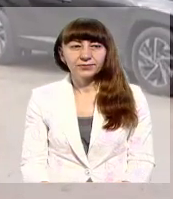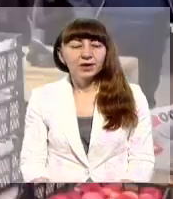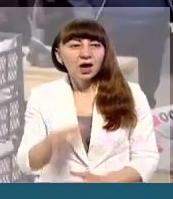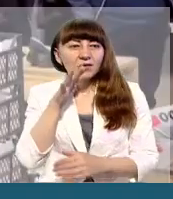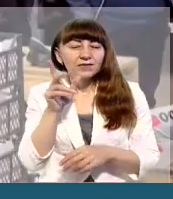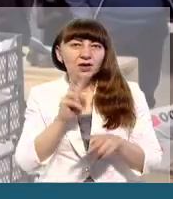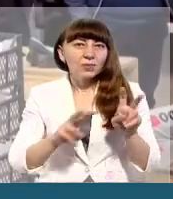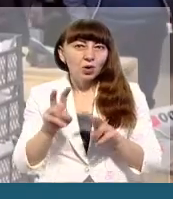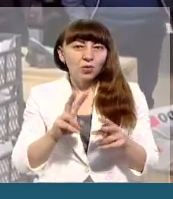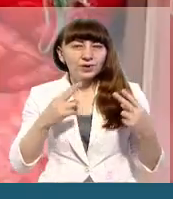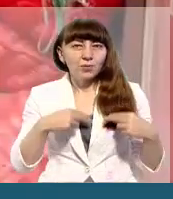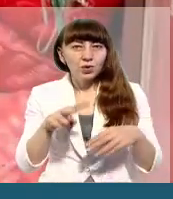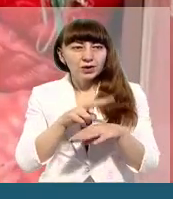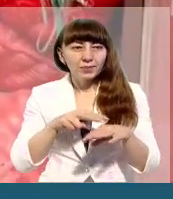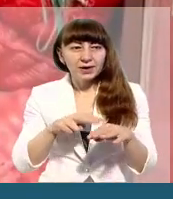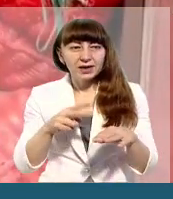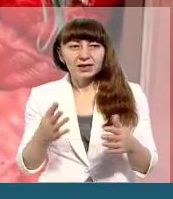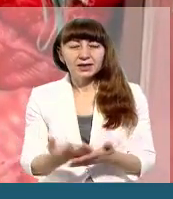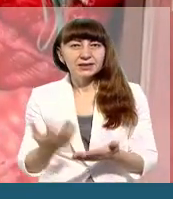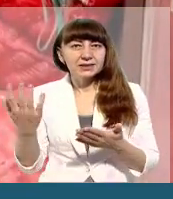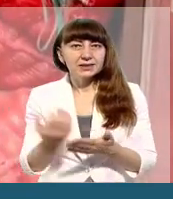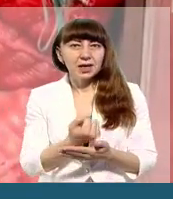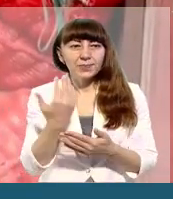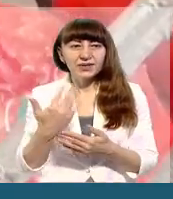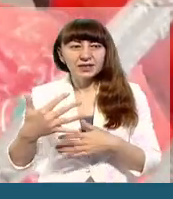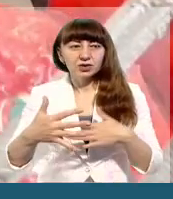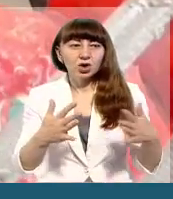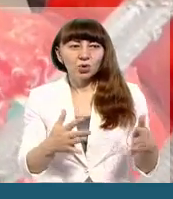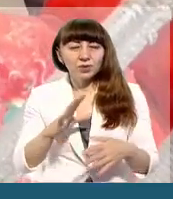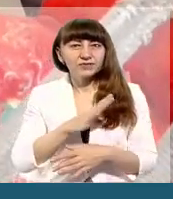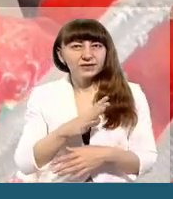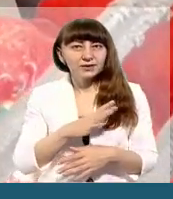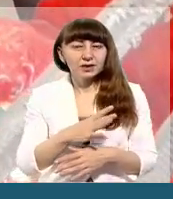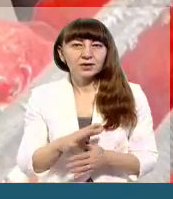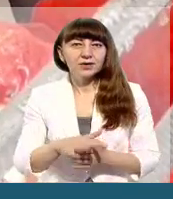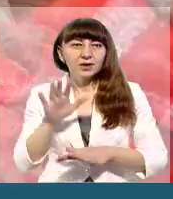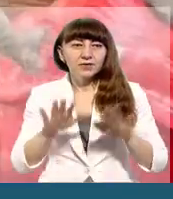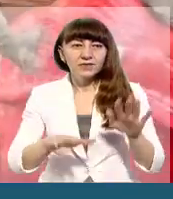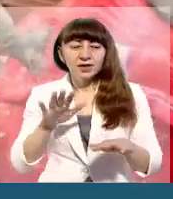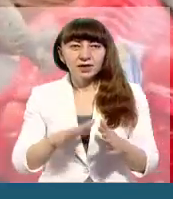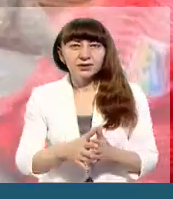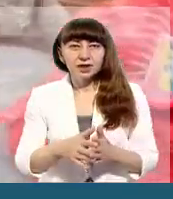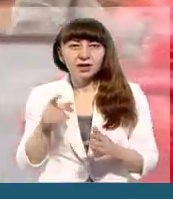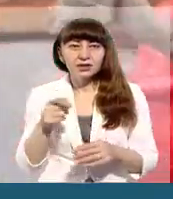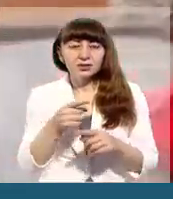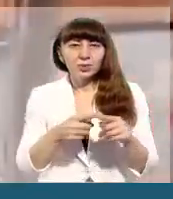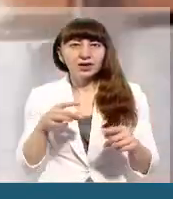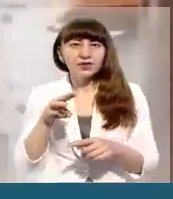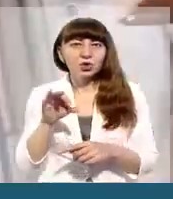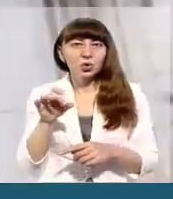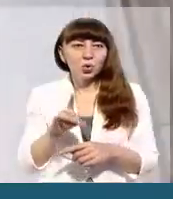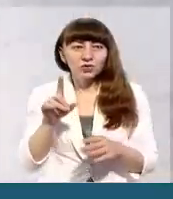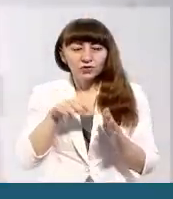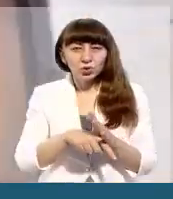в ходе обысков сотрудники полиции изъяли более п коробок все которых вес которых составил около полутора тонн